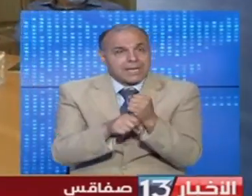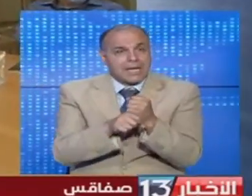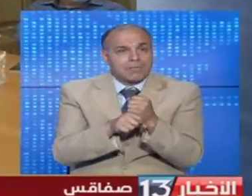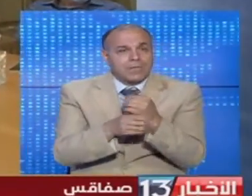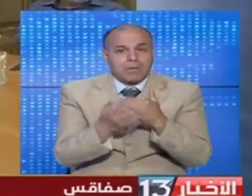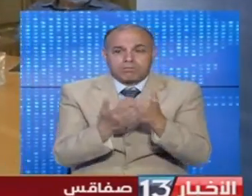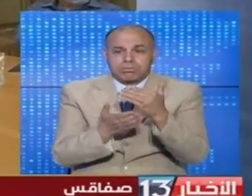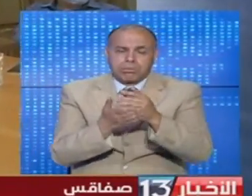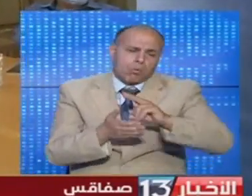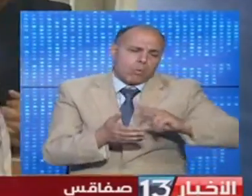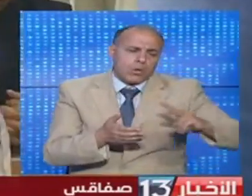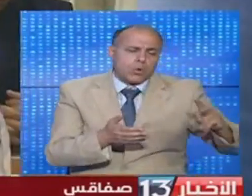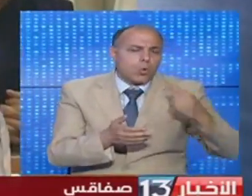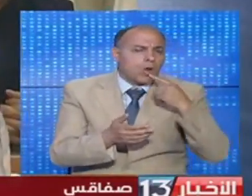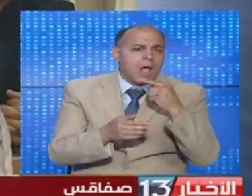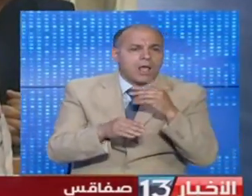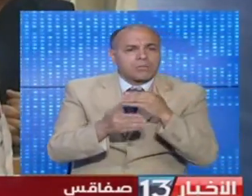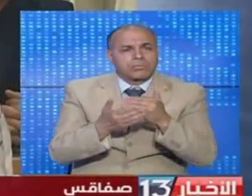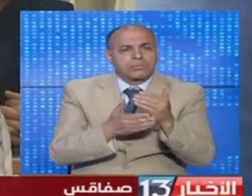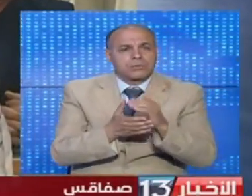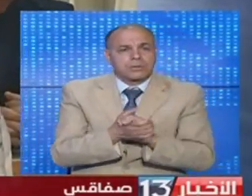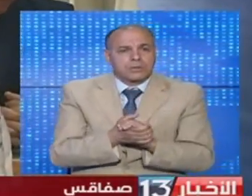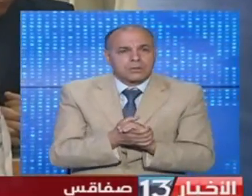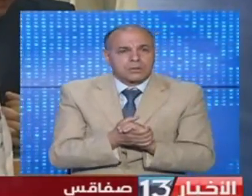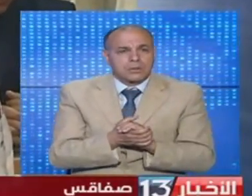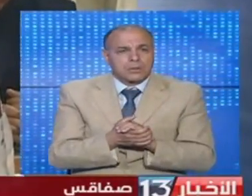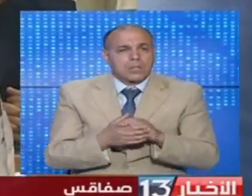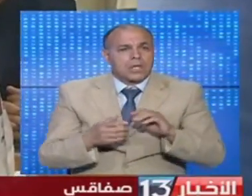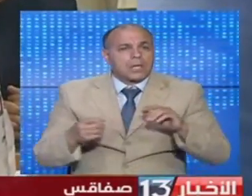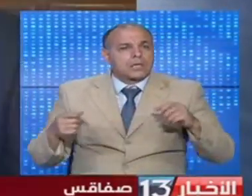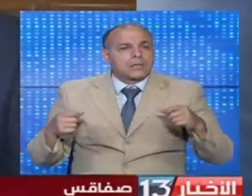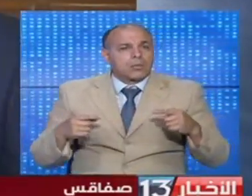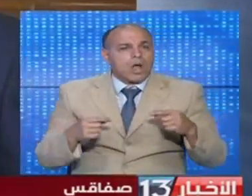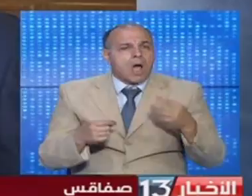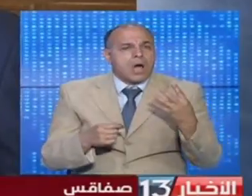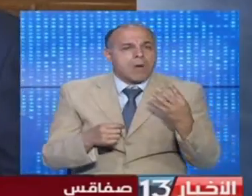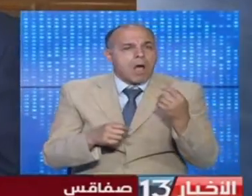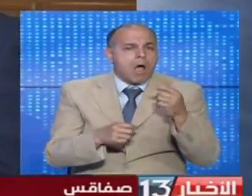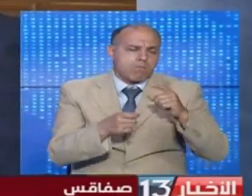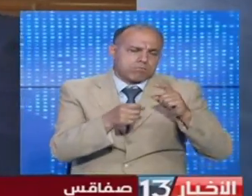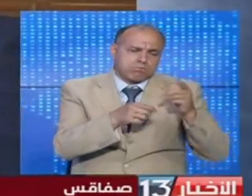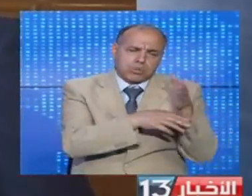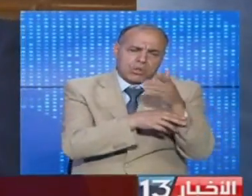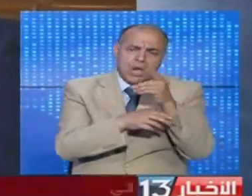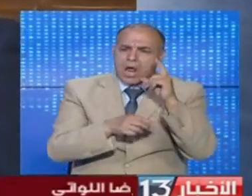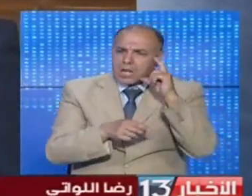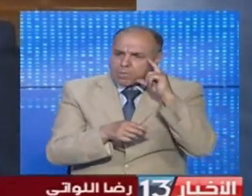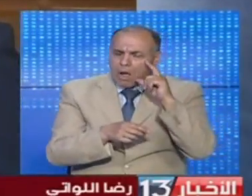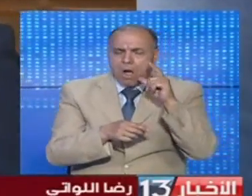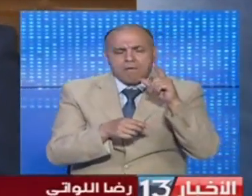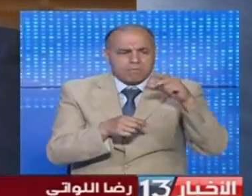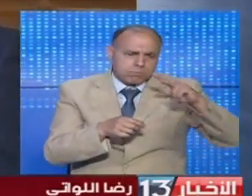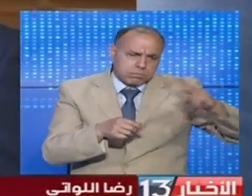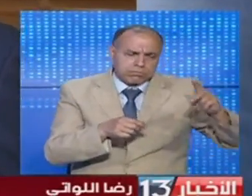البناء والقطاعات التي تدور في فلكه هي الدوره الرابعه بلدان اخرى بخلاف ليبيا في المعارضه غير تركيا في